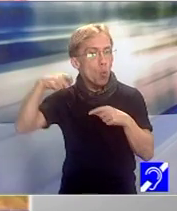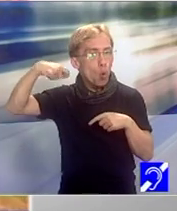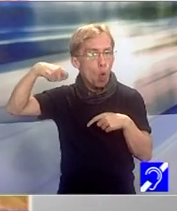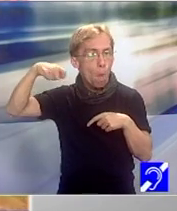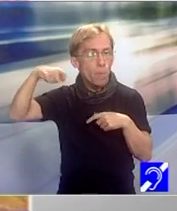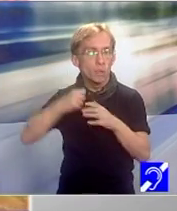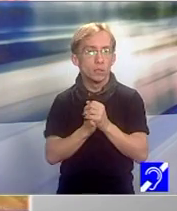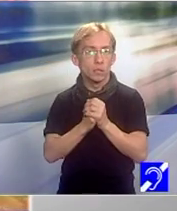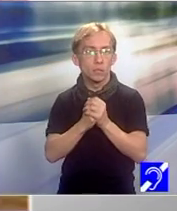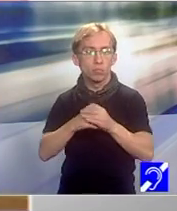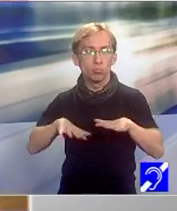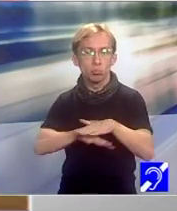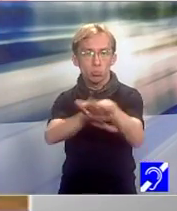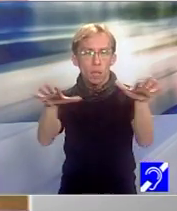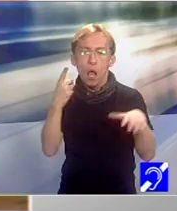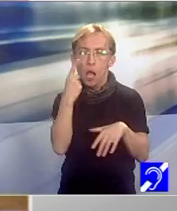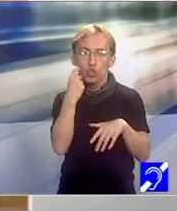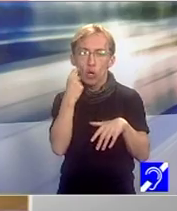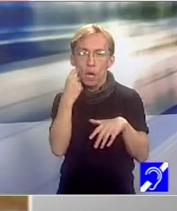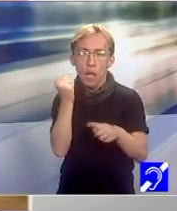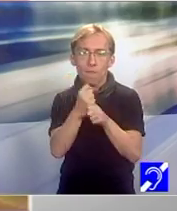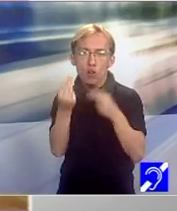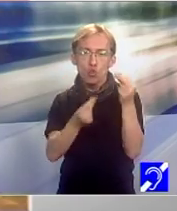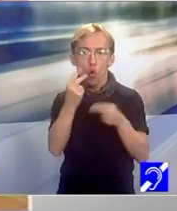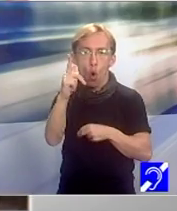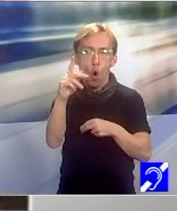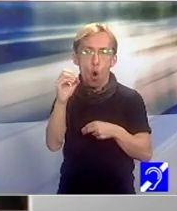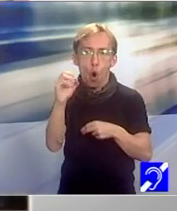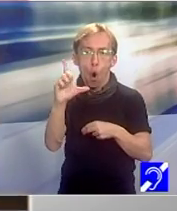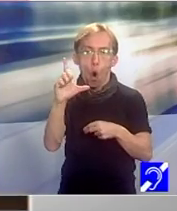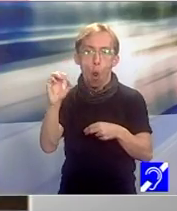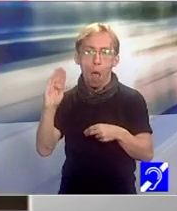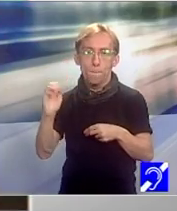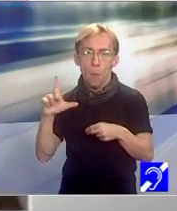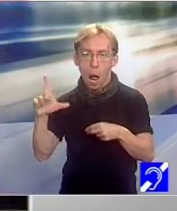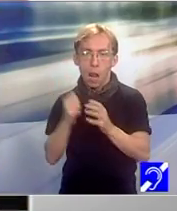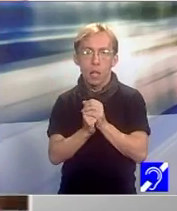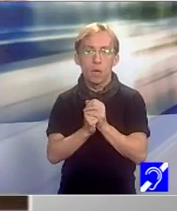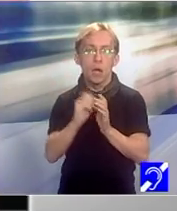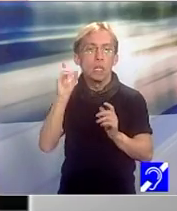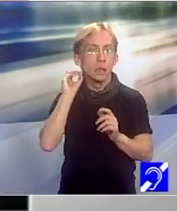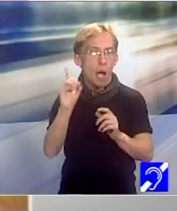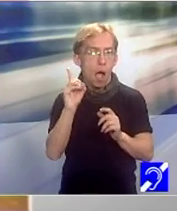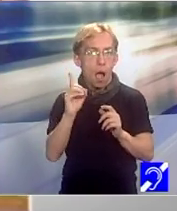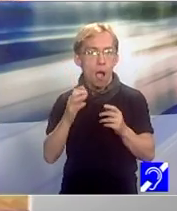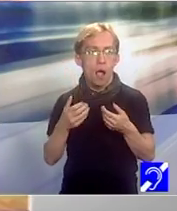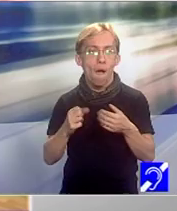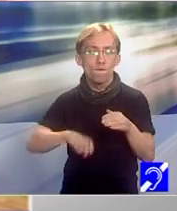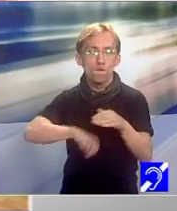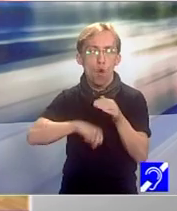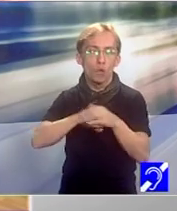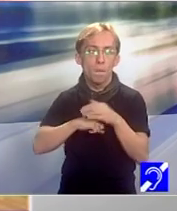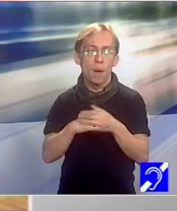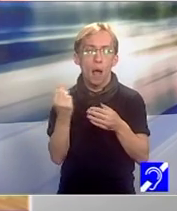alta a terenului, în încercarea de a înscrie un gol. 6 elevi clujeni s-au specializat deja în golbal, din moment ce au câștigat